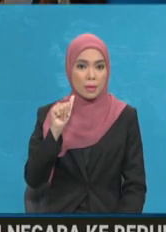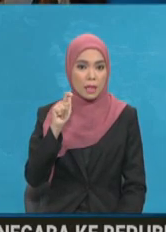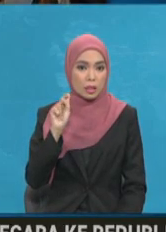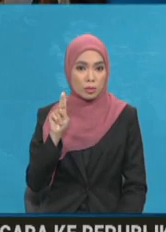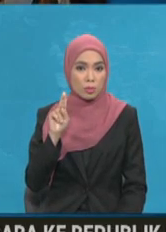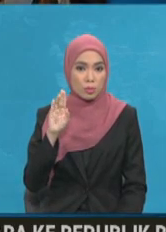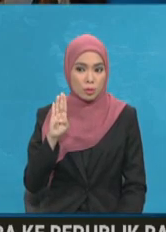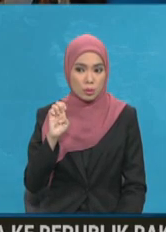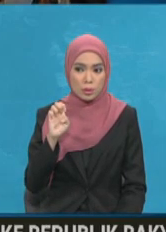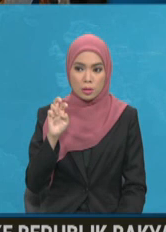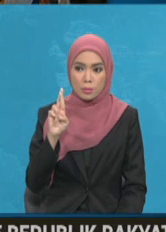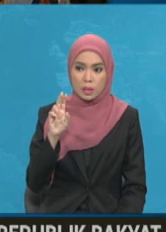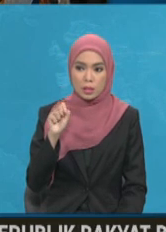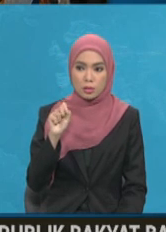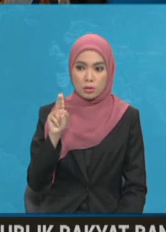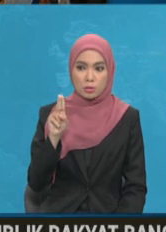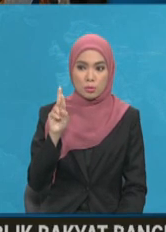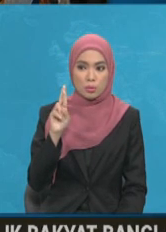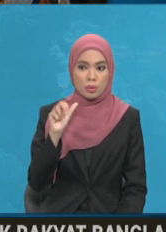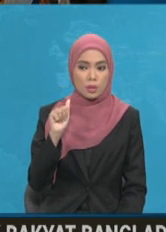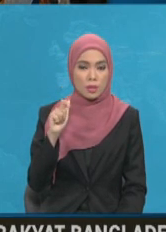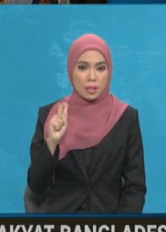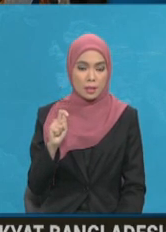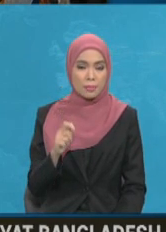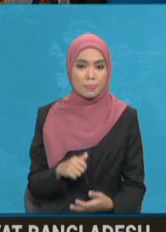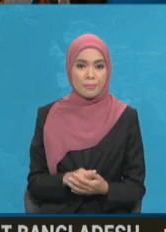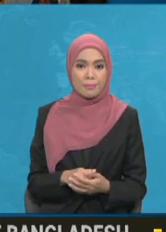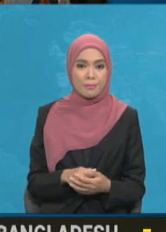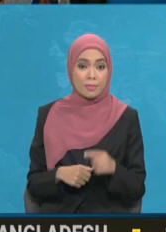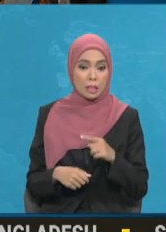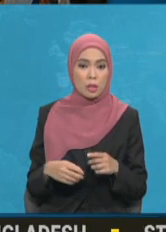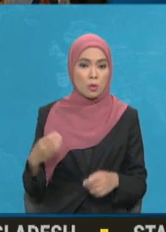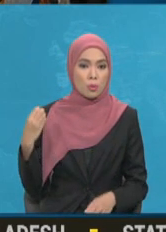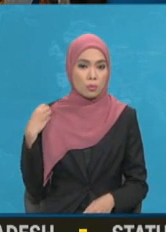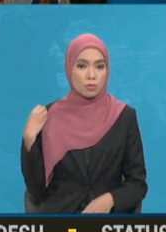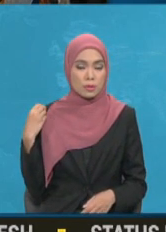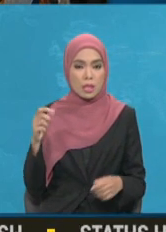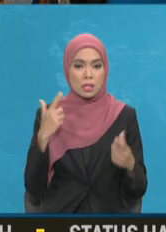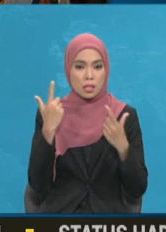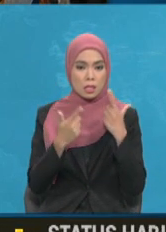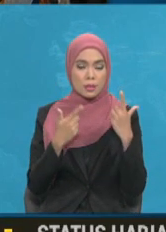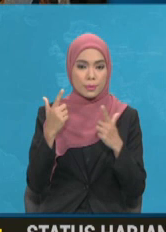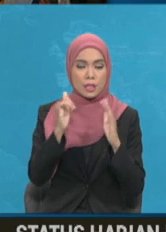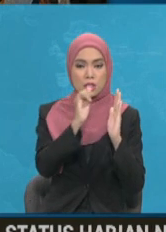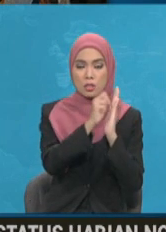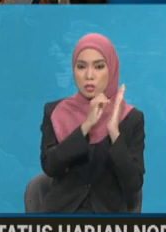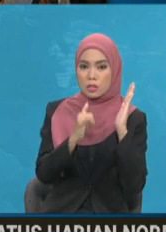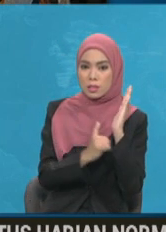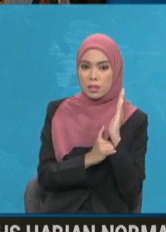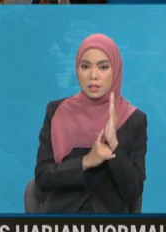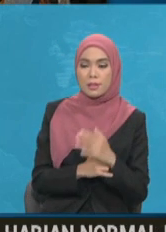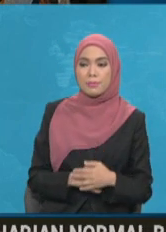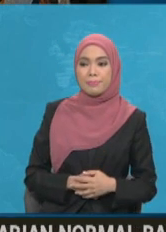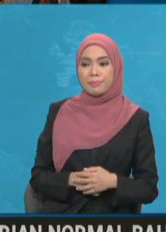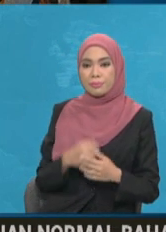operasi dijalankan oleh pegawai-pegawai pengakuan bahagian kawalan makanan halal jabatan hawal syariah dalam operasi itu juga